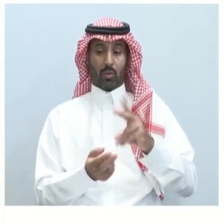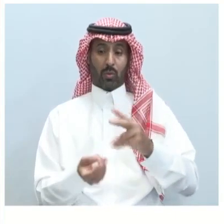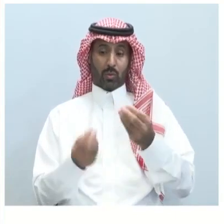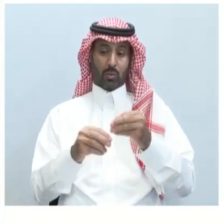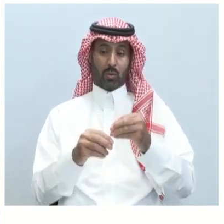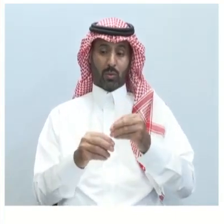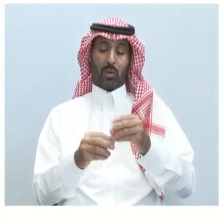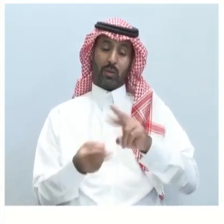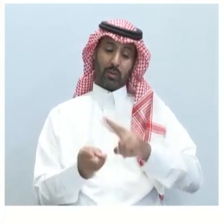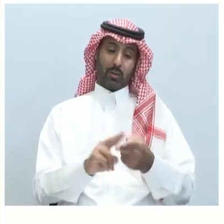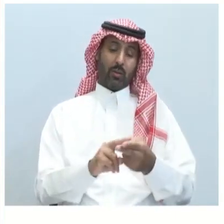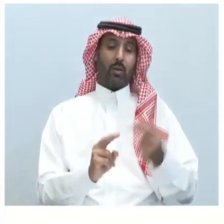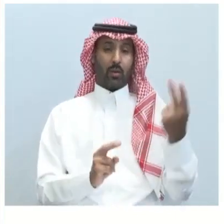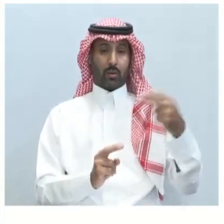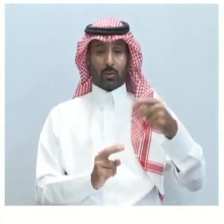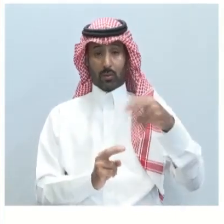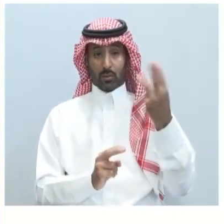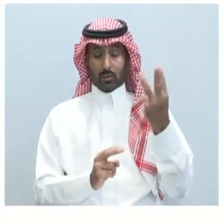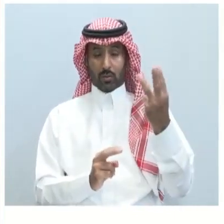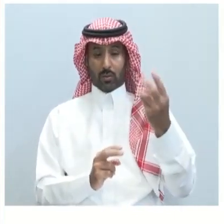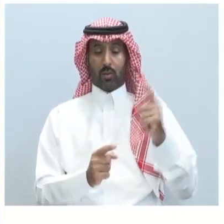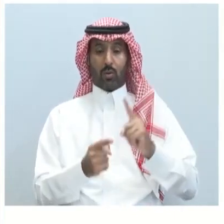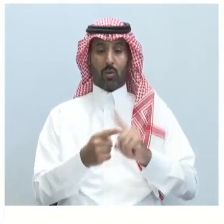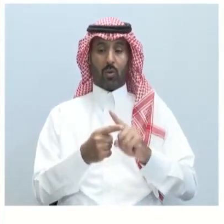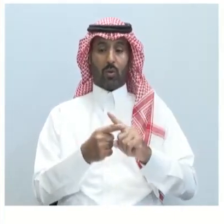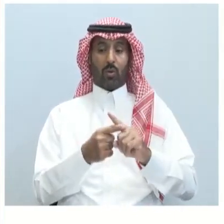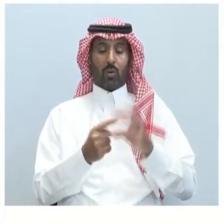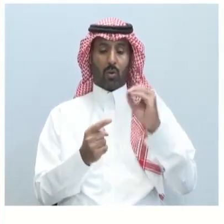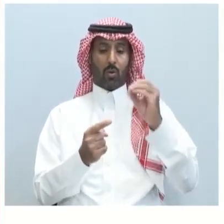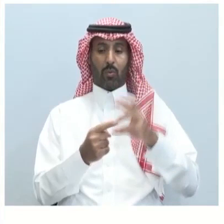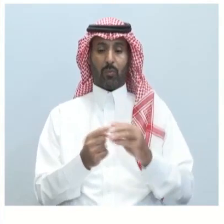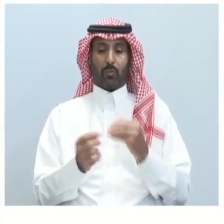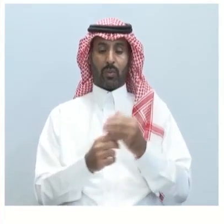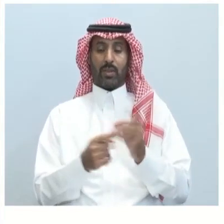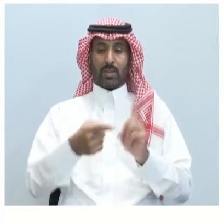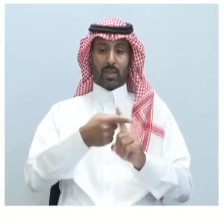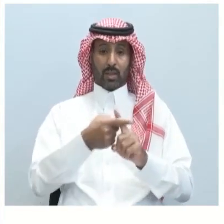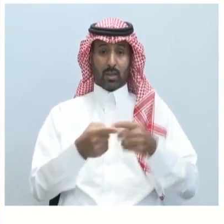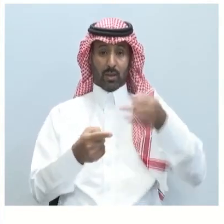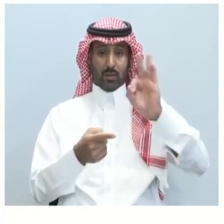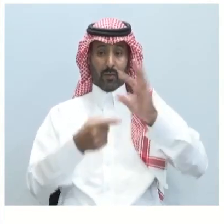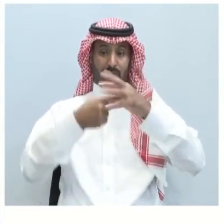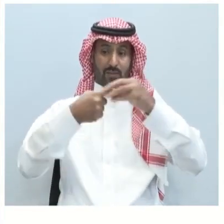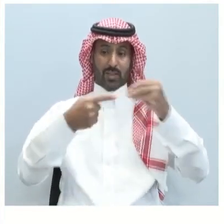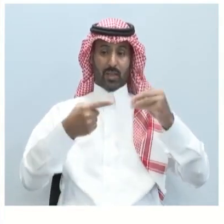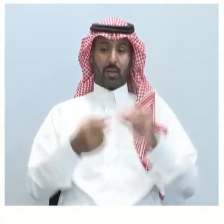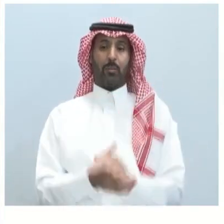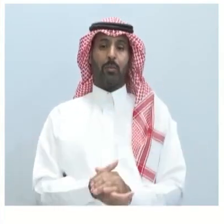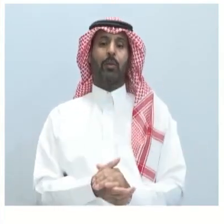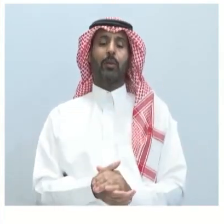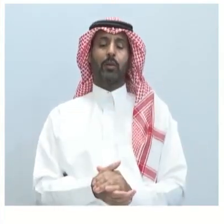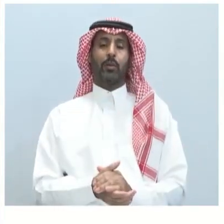الى ايش اتش 3 او موجب زائدا ايش زائدا ايونات الفلوريد اللي هي ايش f